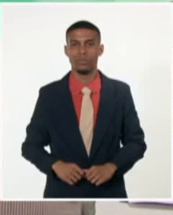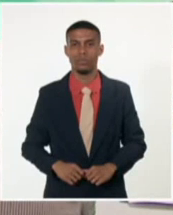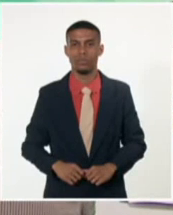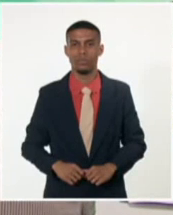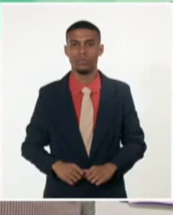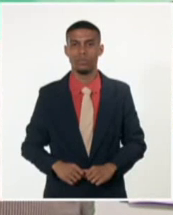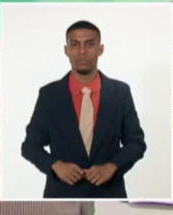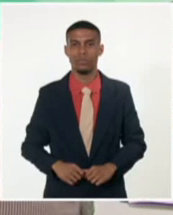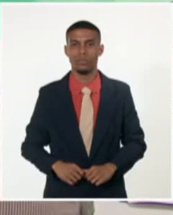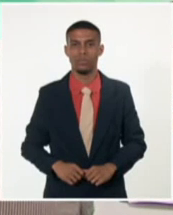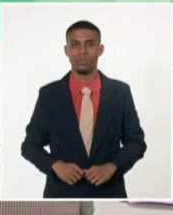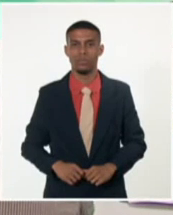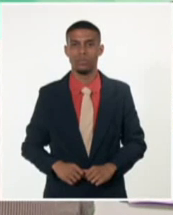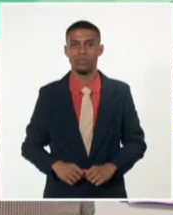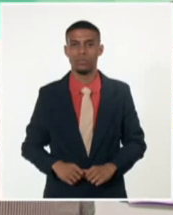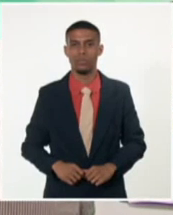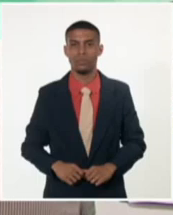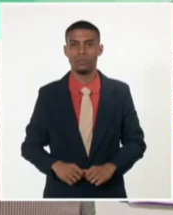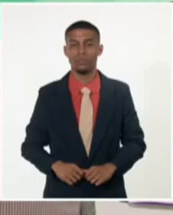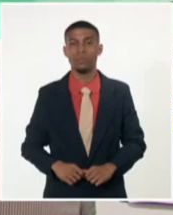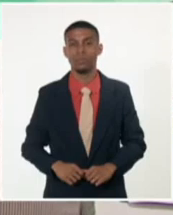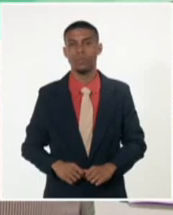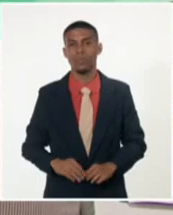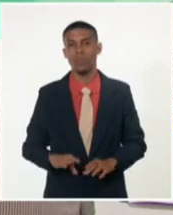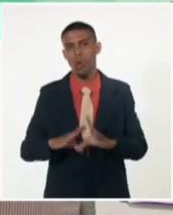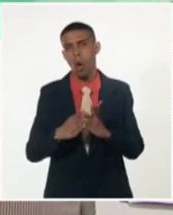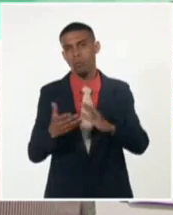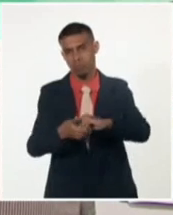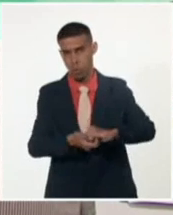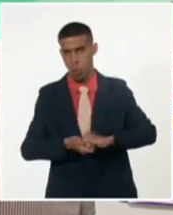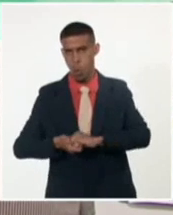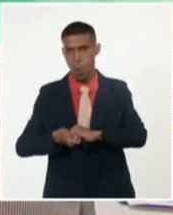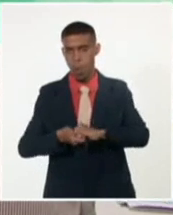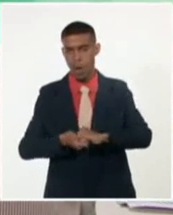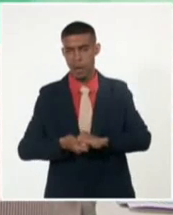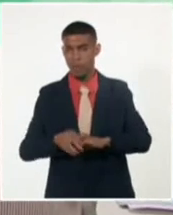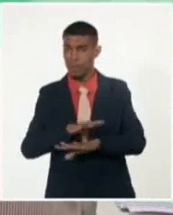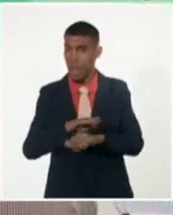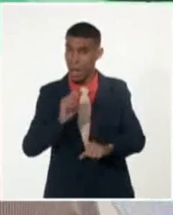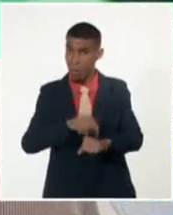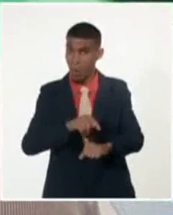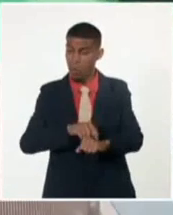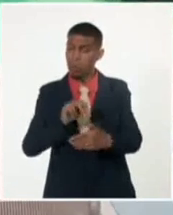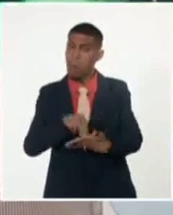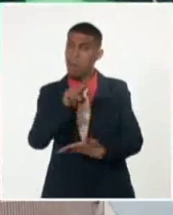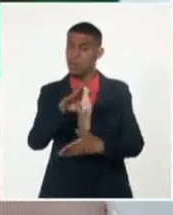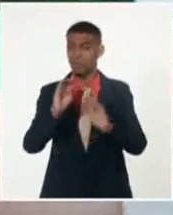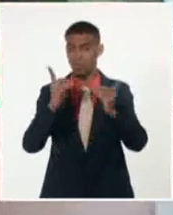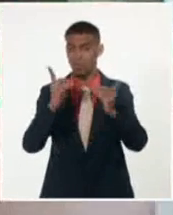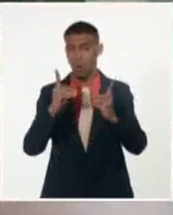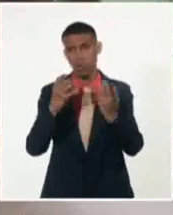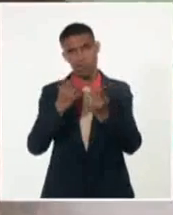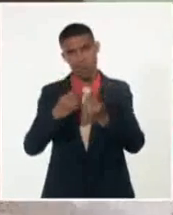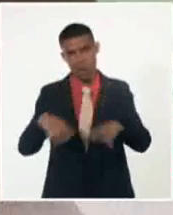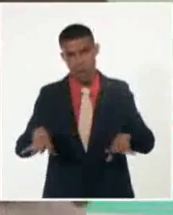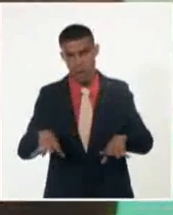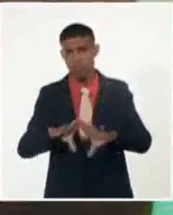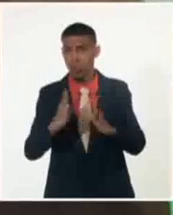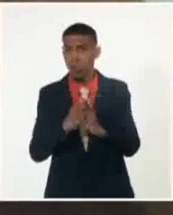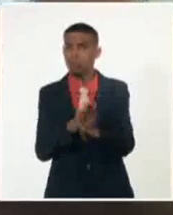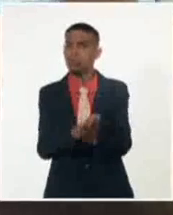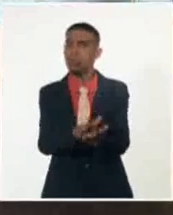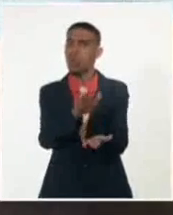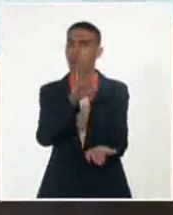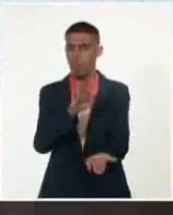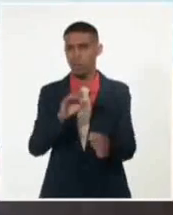majeure. Excelencias, ha llegado el momento de enviar un mensaje político claro que renueve nuestro compromiso colectivo